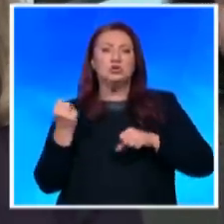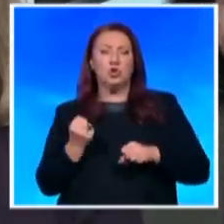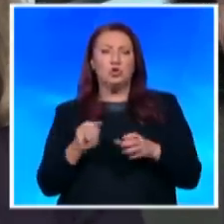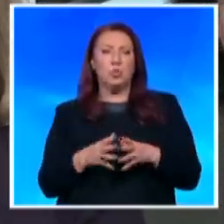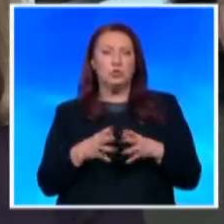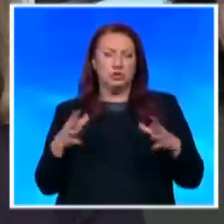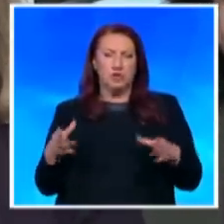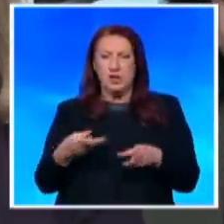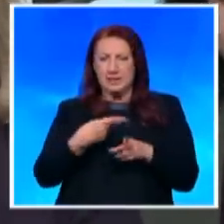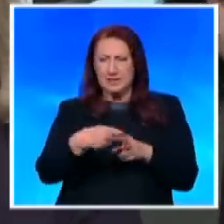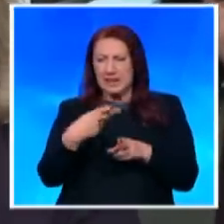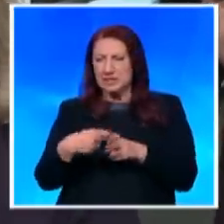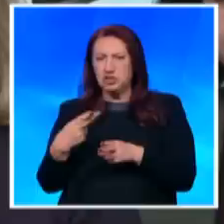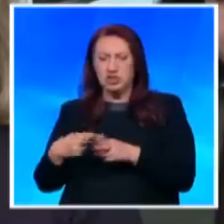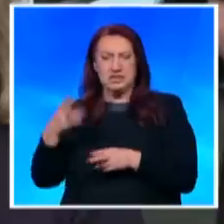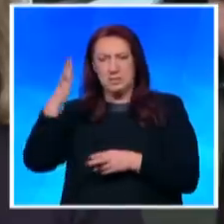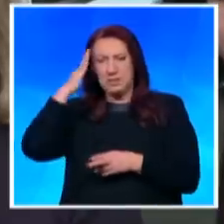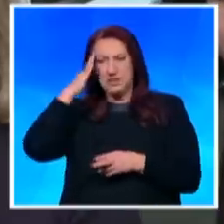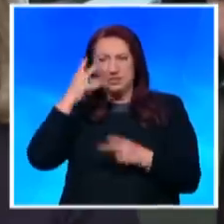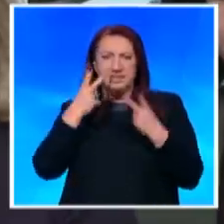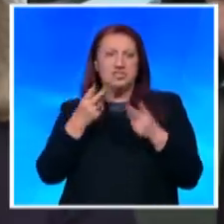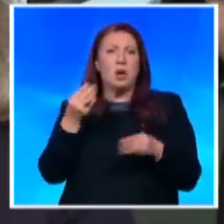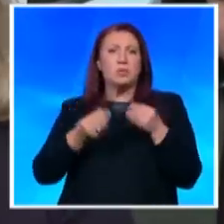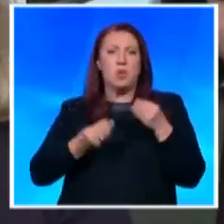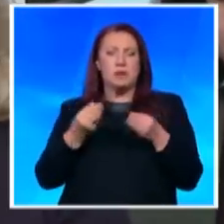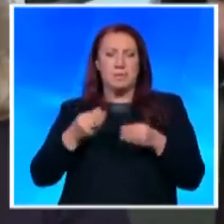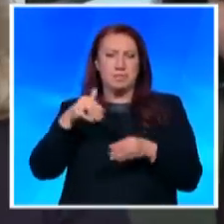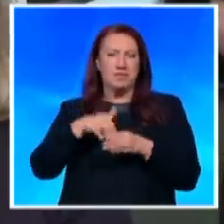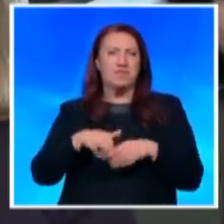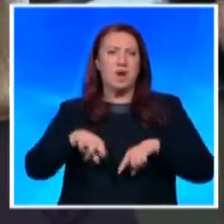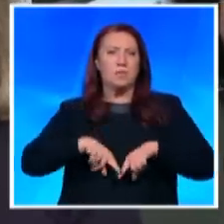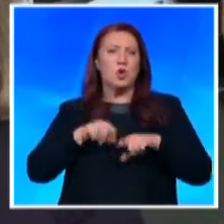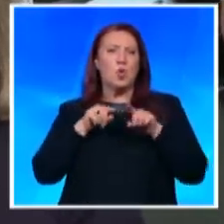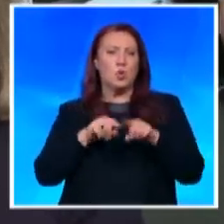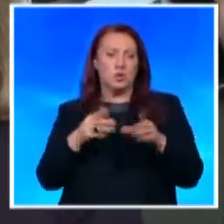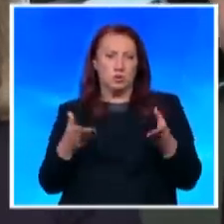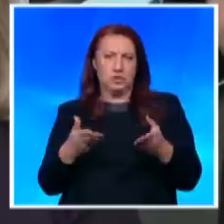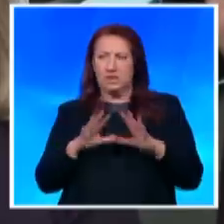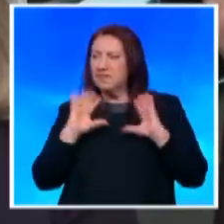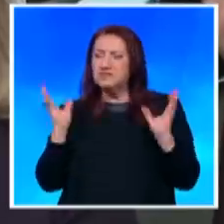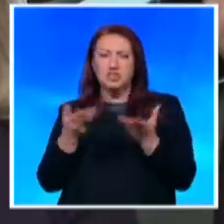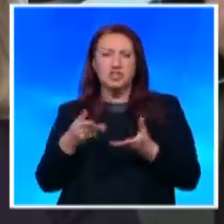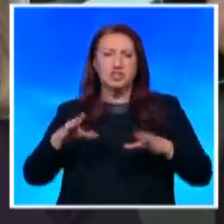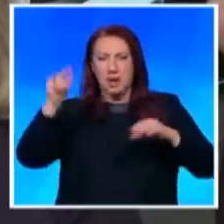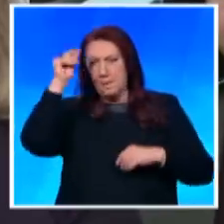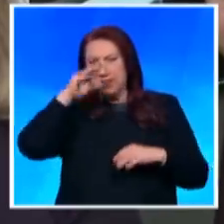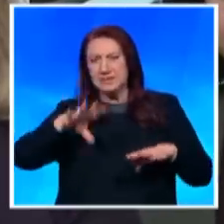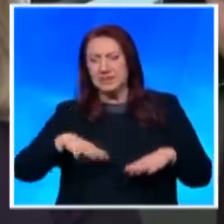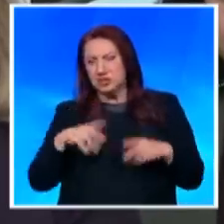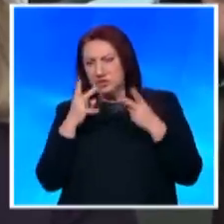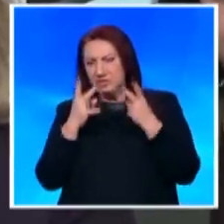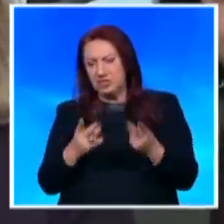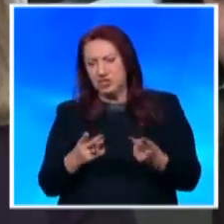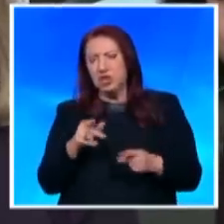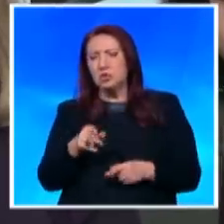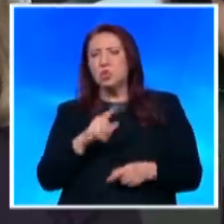в прокуратурата, които мисля, че вече са видни за всички български граждани. Другото, което мисля, че стана ясно, е, че не е въпрос в личността на един човек,